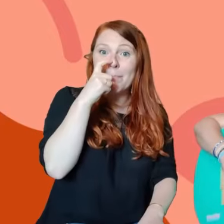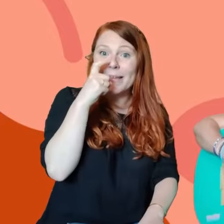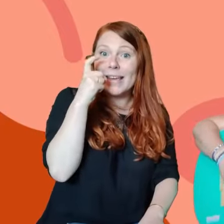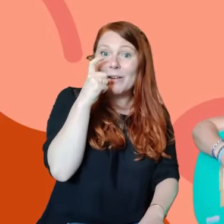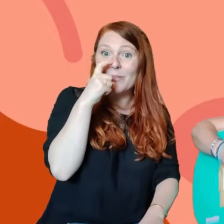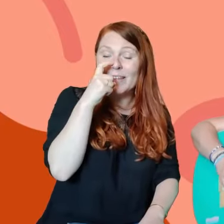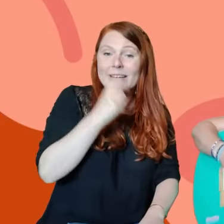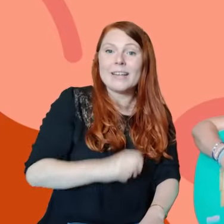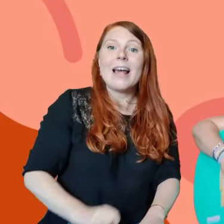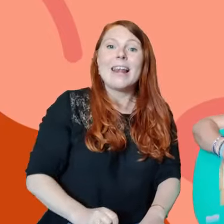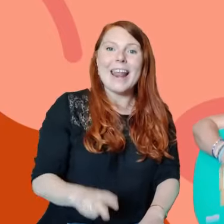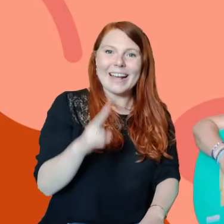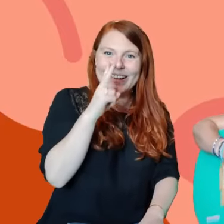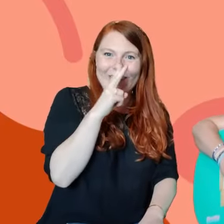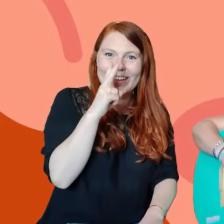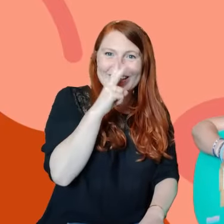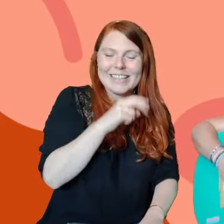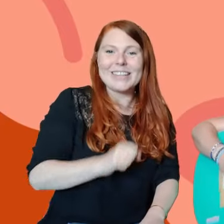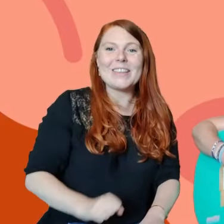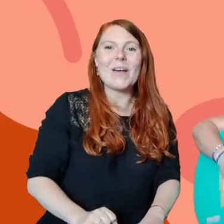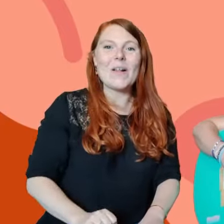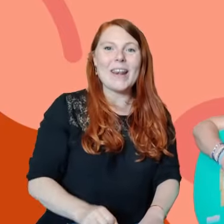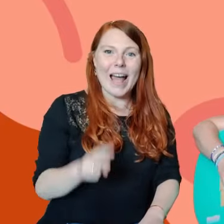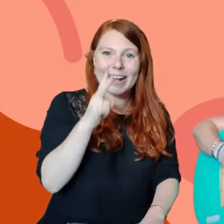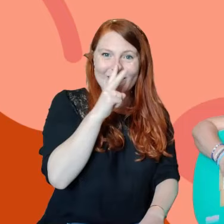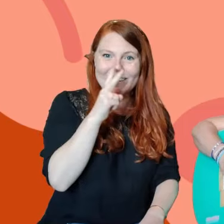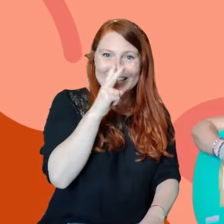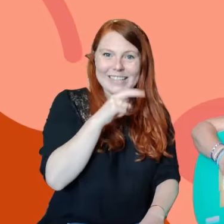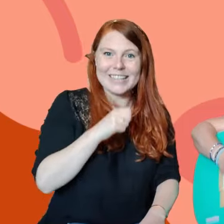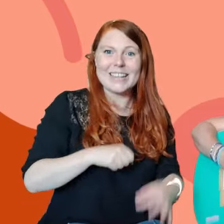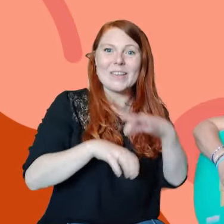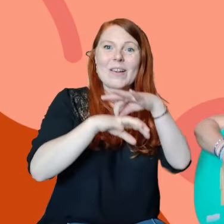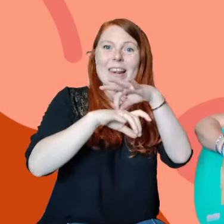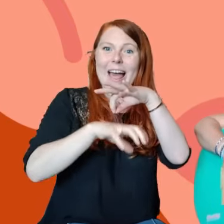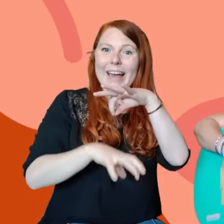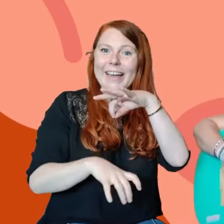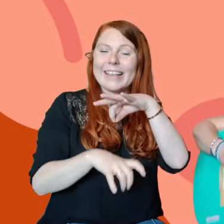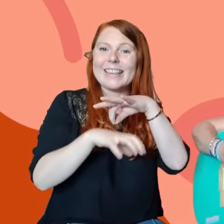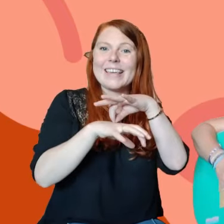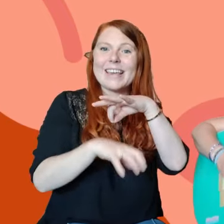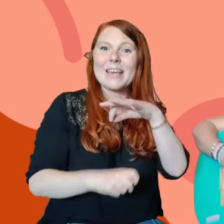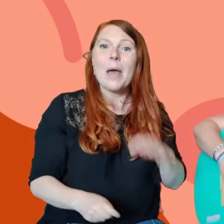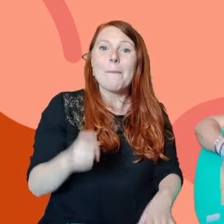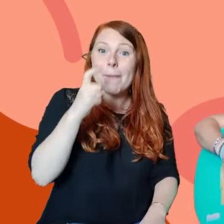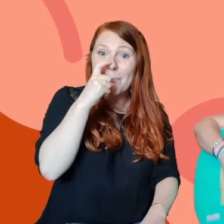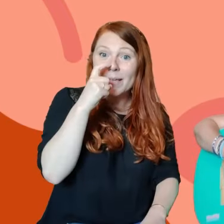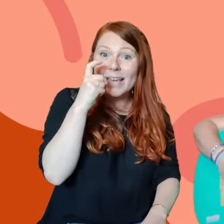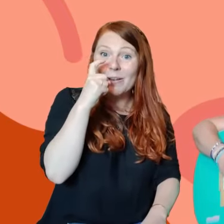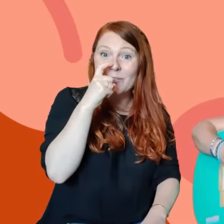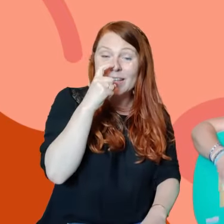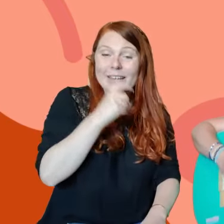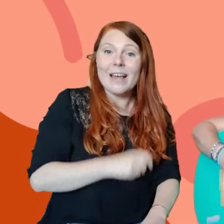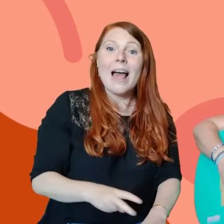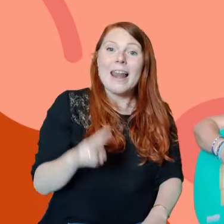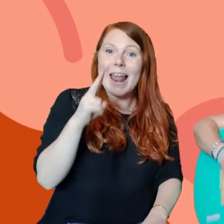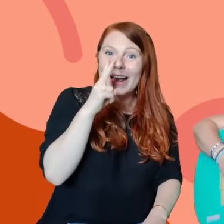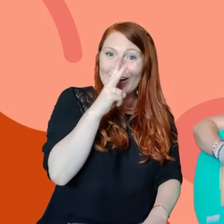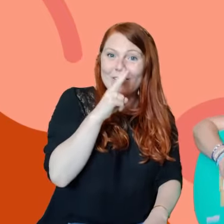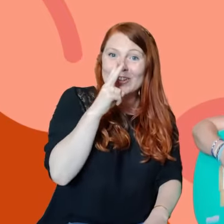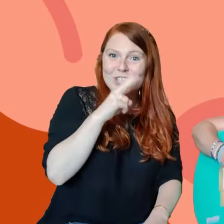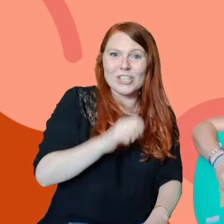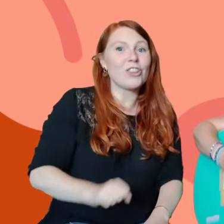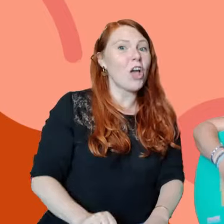L'araignée m'a piqué le nez. La coquine, la coquine, l'araignée m'a piqué le nez.